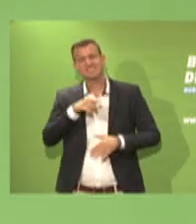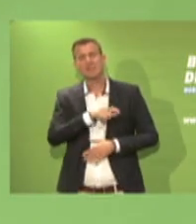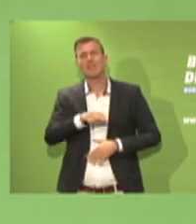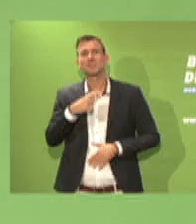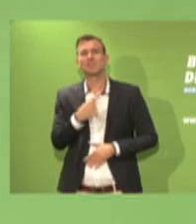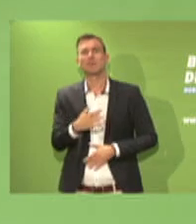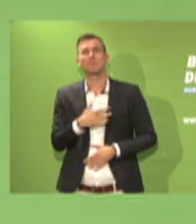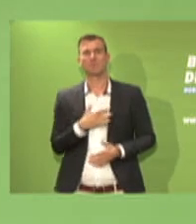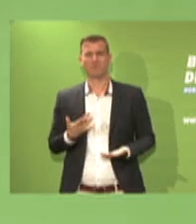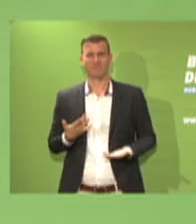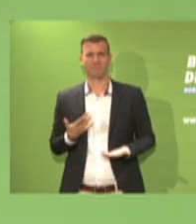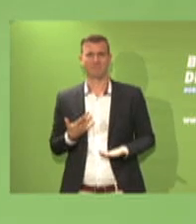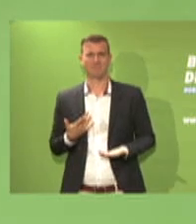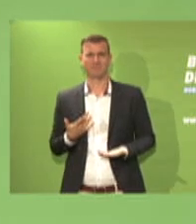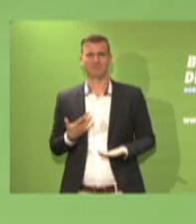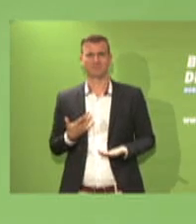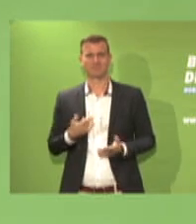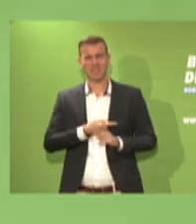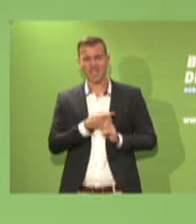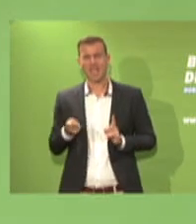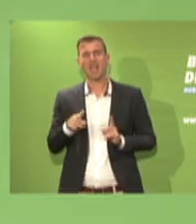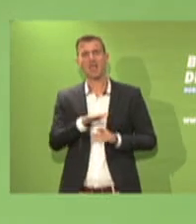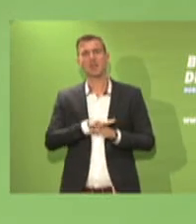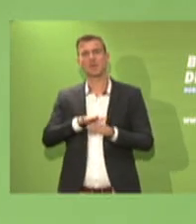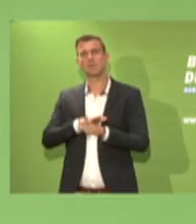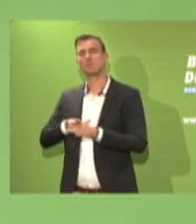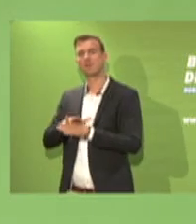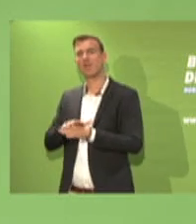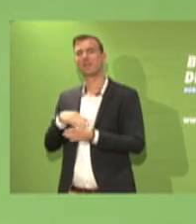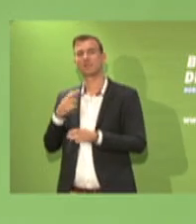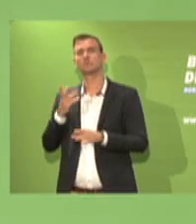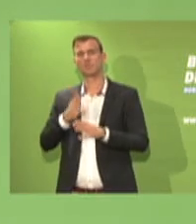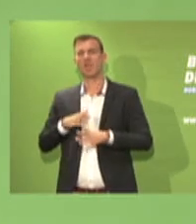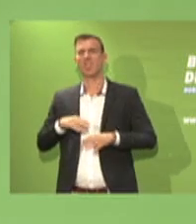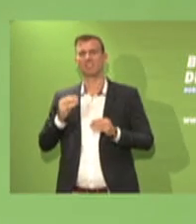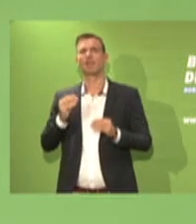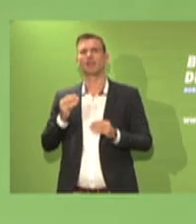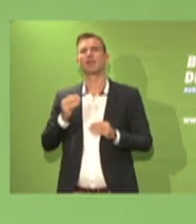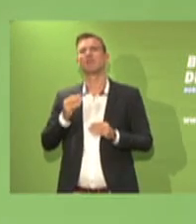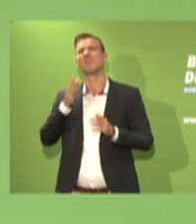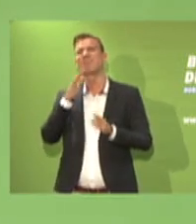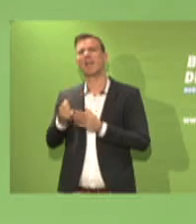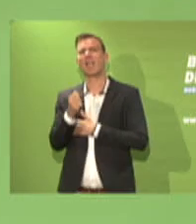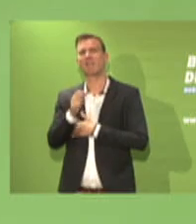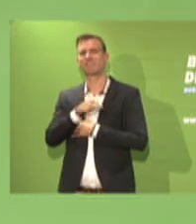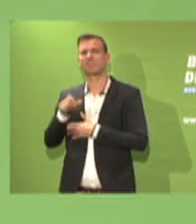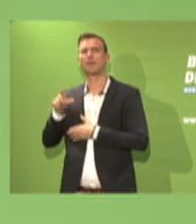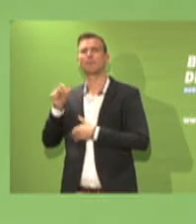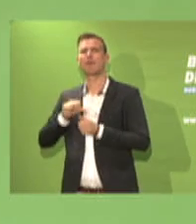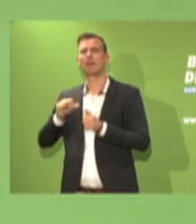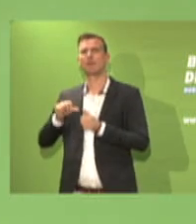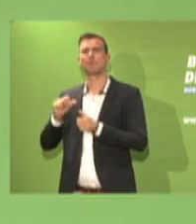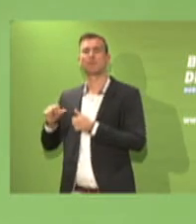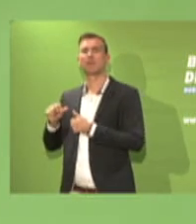haben in allen Bereichen mittlerweile einen beginnenden Fachkräftemangel. Im Gesundheitsbereich haben wir den schon längst, da ist